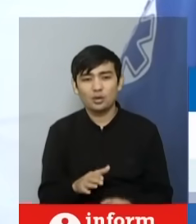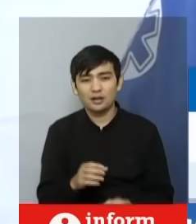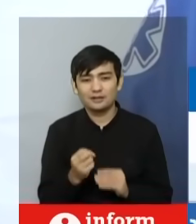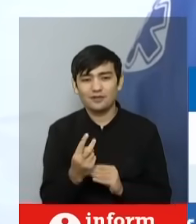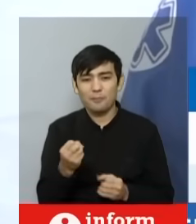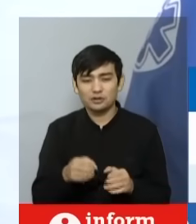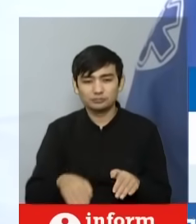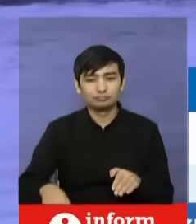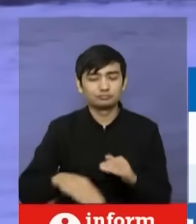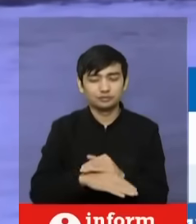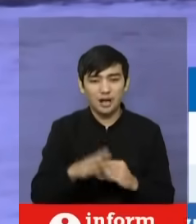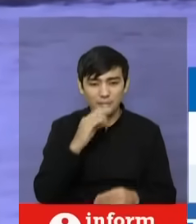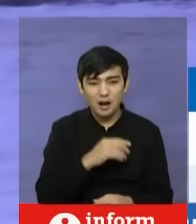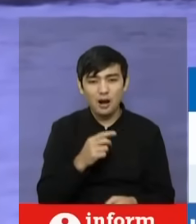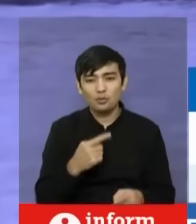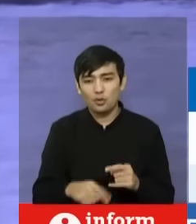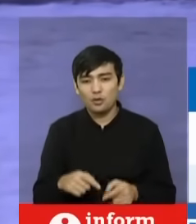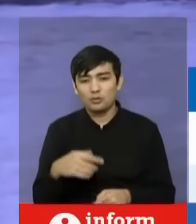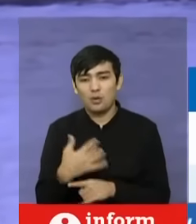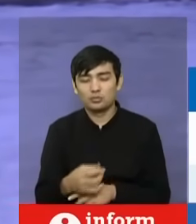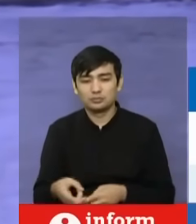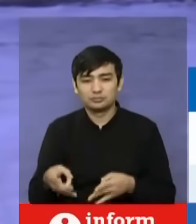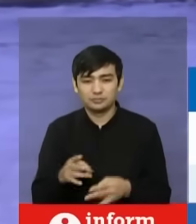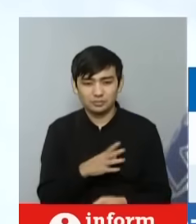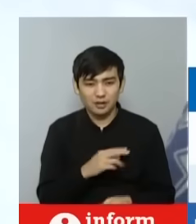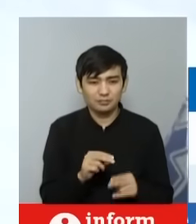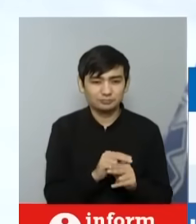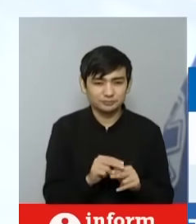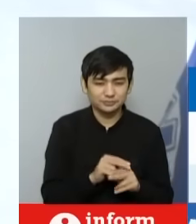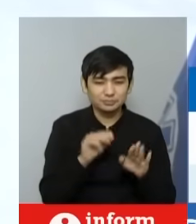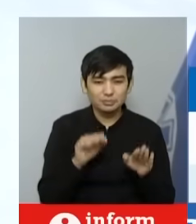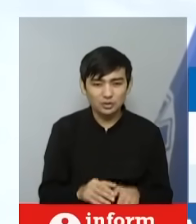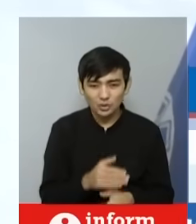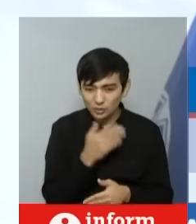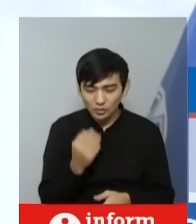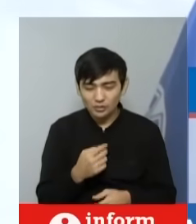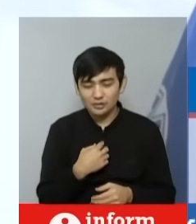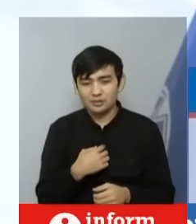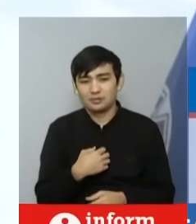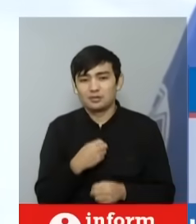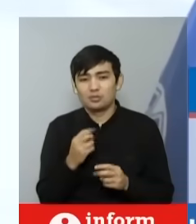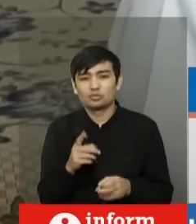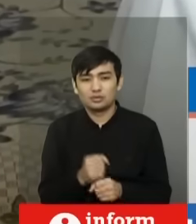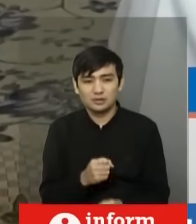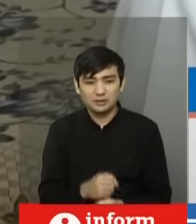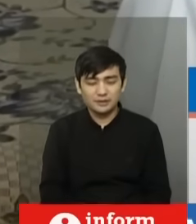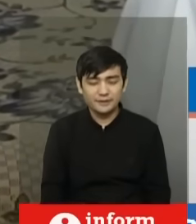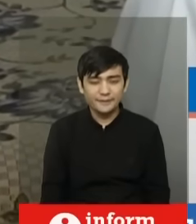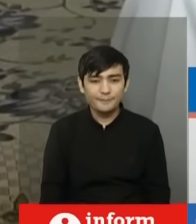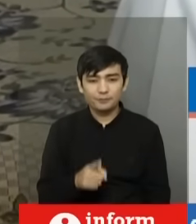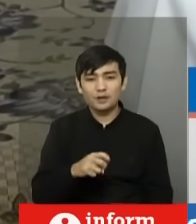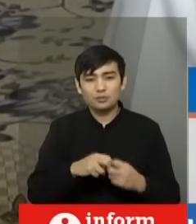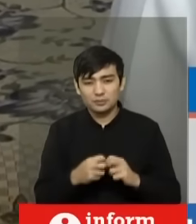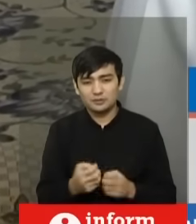12, қалған далада тұрады. Жүндейтін орын болмай тұр бізге, жоқ. Бұл мәселе